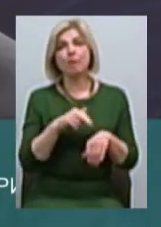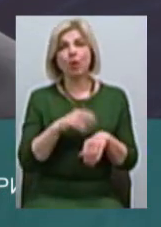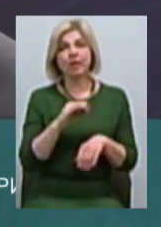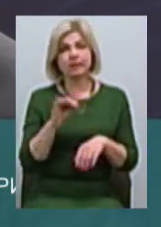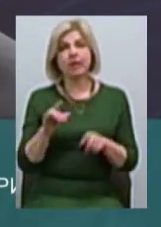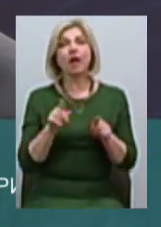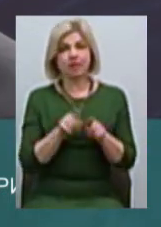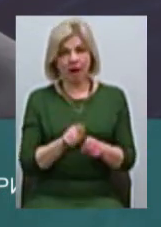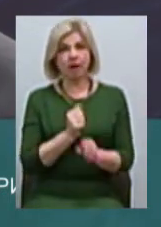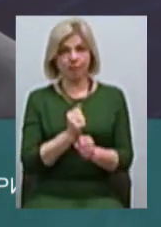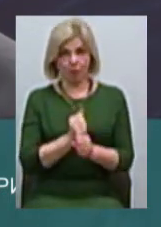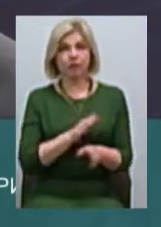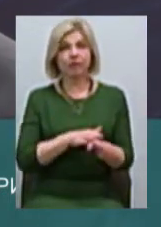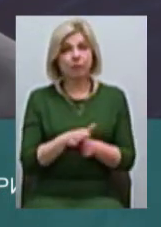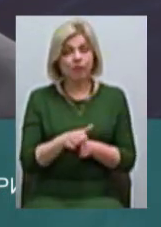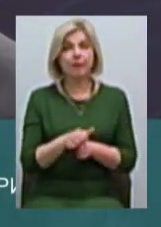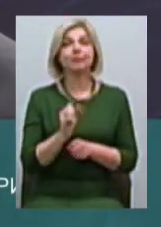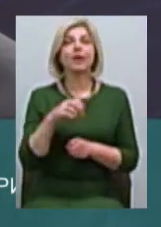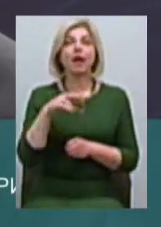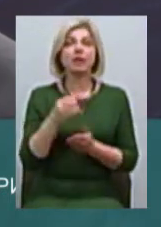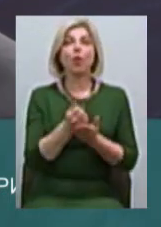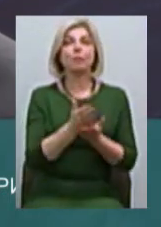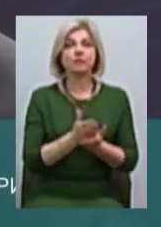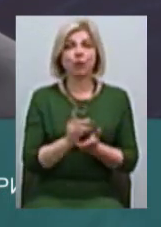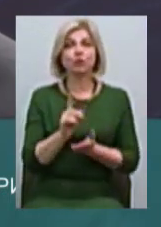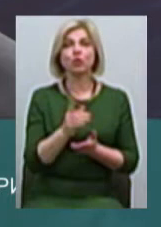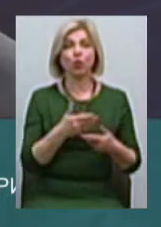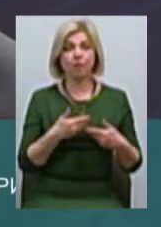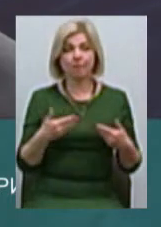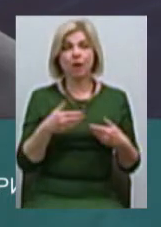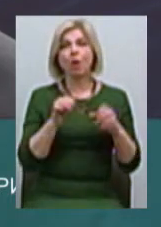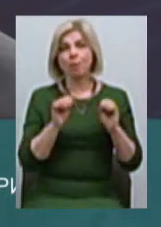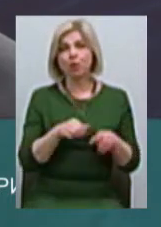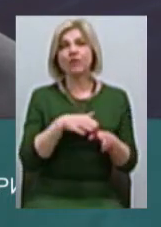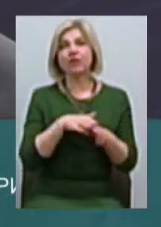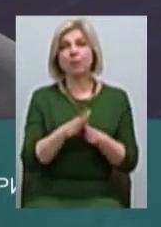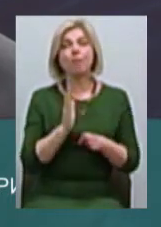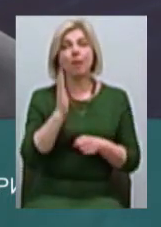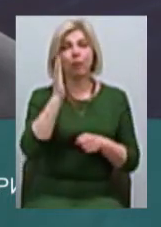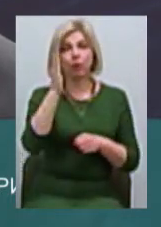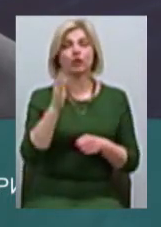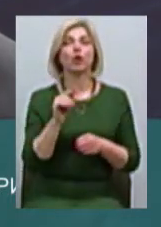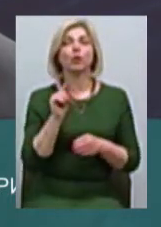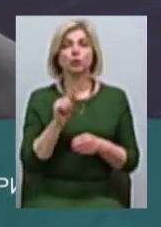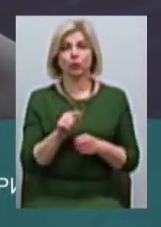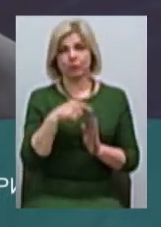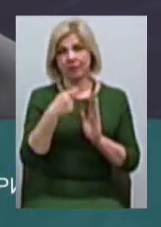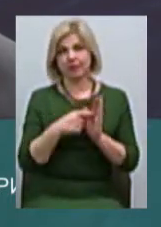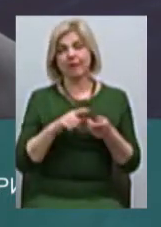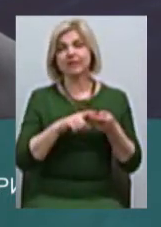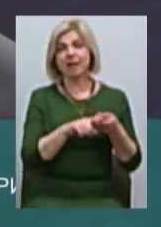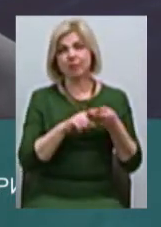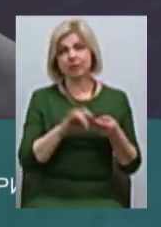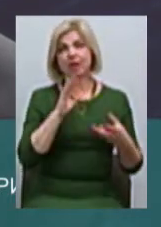діяльність відбувається, але забезпечити те, що може відбутись в майбутньому, ну, тут питання взаємодії і